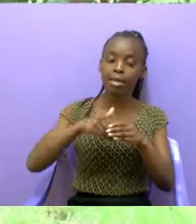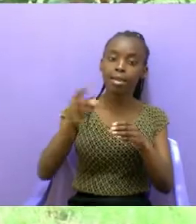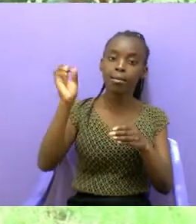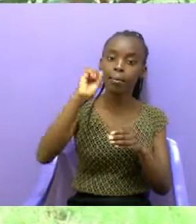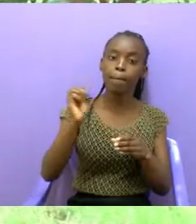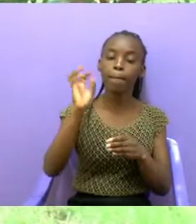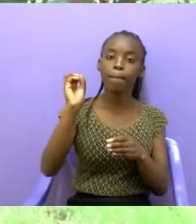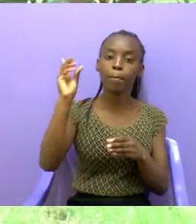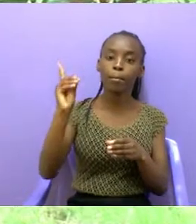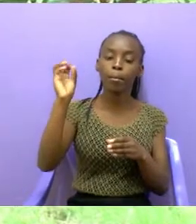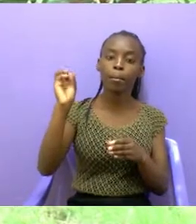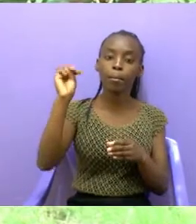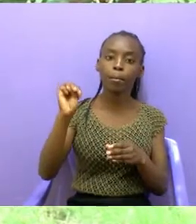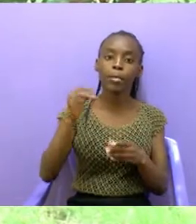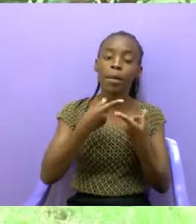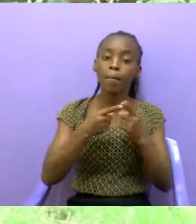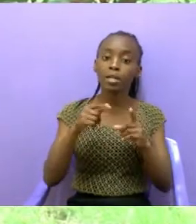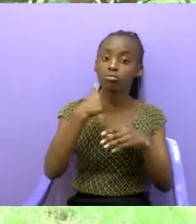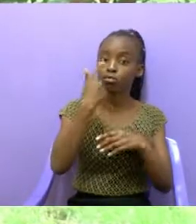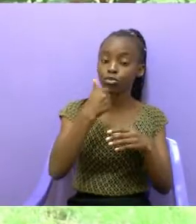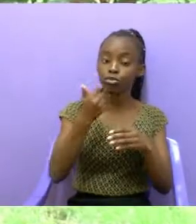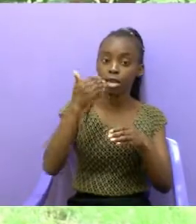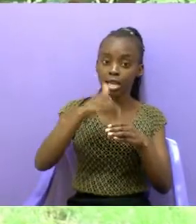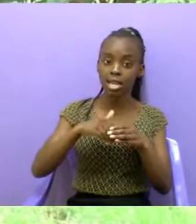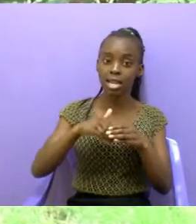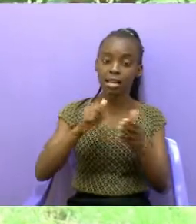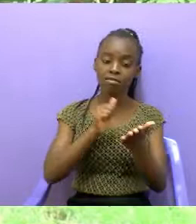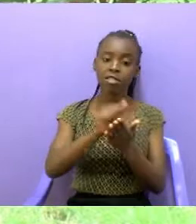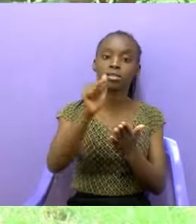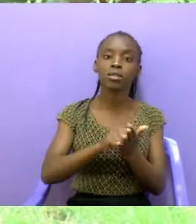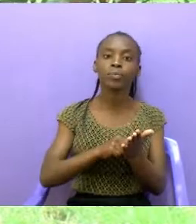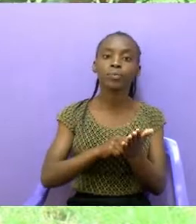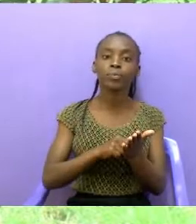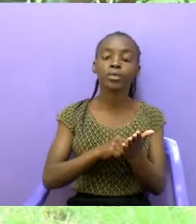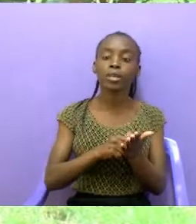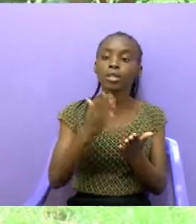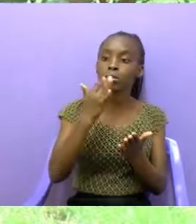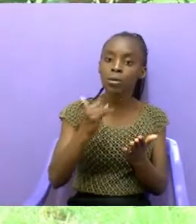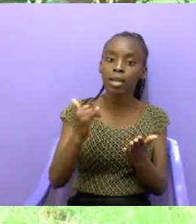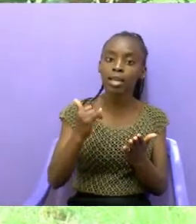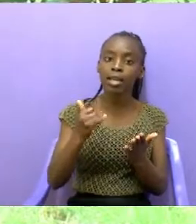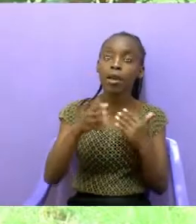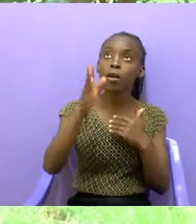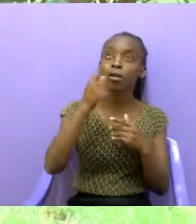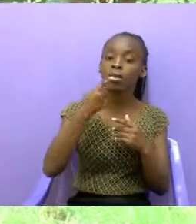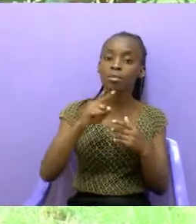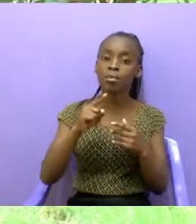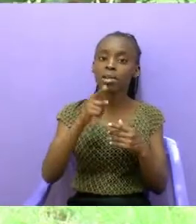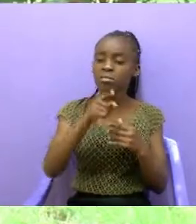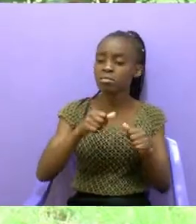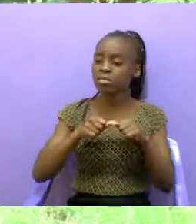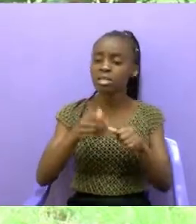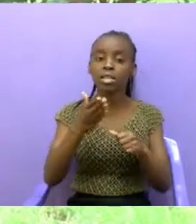alikuwa ndani aliteketezwa. Na ndio maana Lutu hakuambiwa wewe baki tu hapa, nitateketeza wengine wewe utabaki. Ilibidi